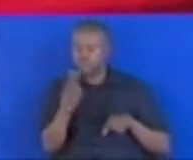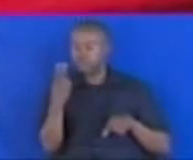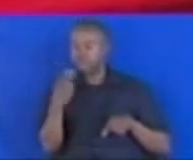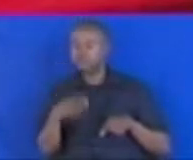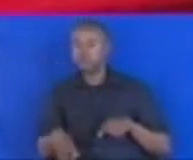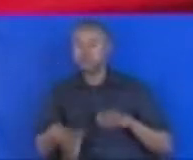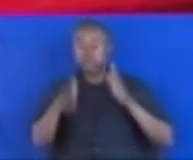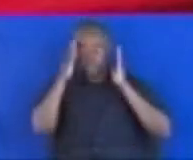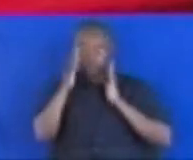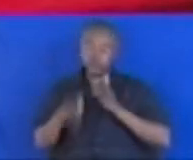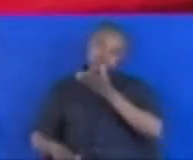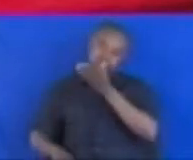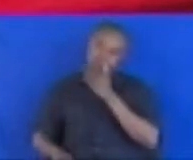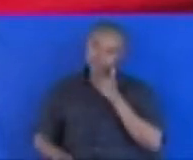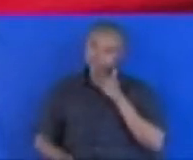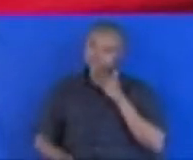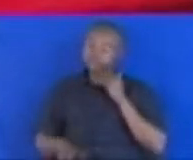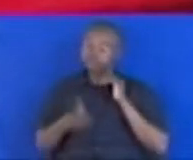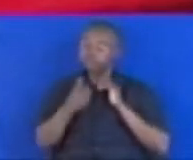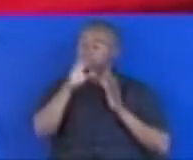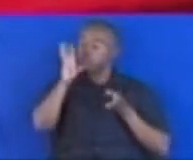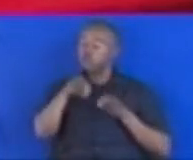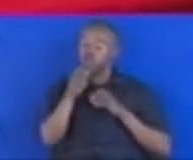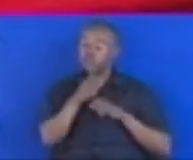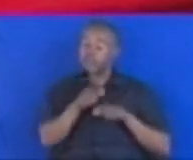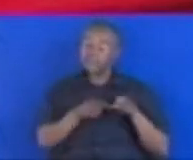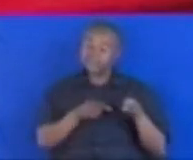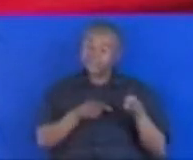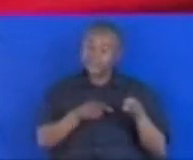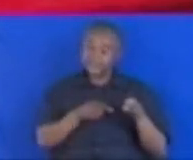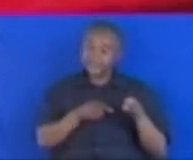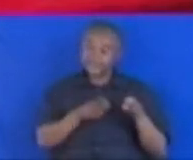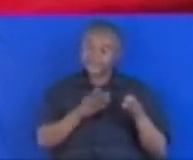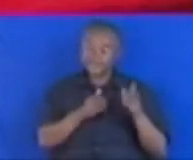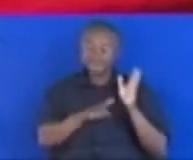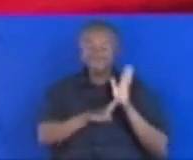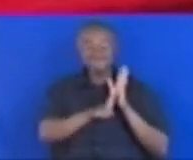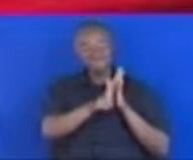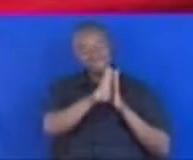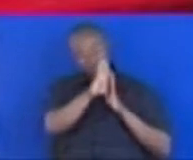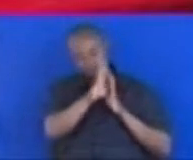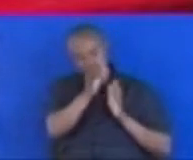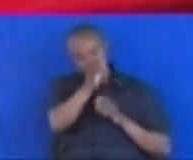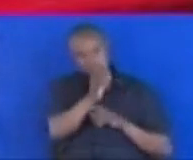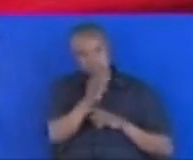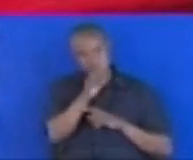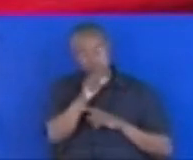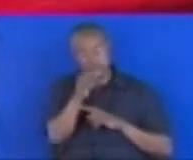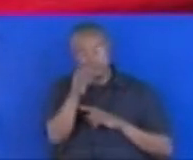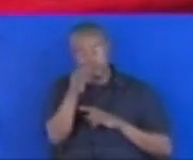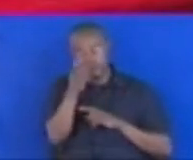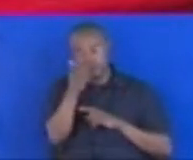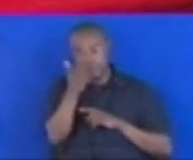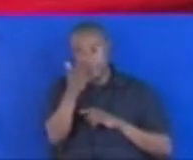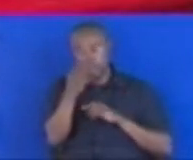2021-2022. Mheshimiwa Naibu Spika, kwa ujumla bajeti ya fungu namba 52 imeongezeka kutoka 2.58%